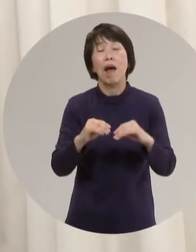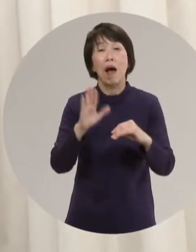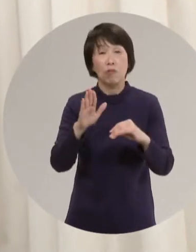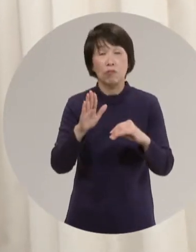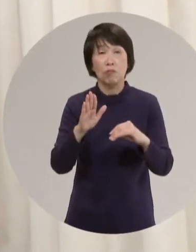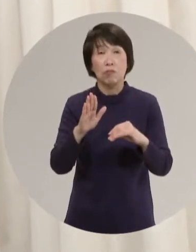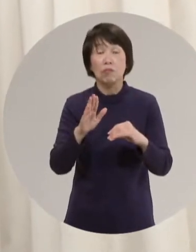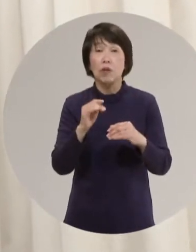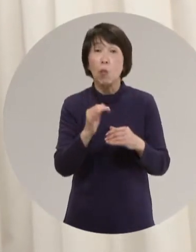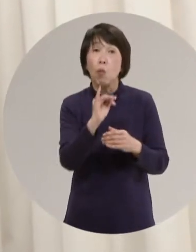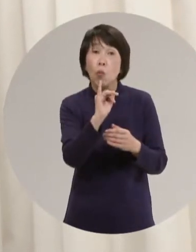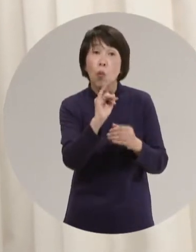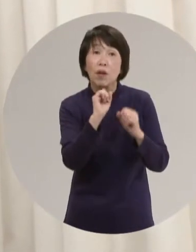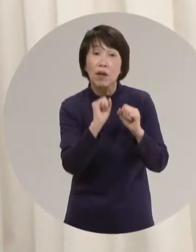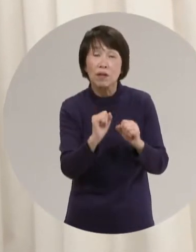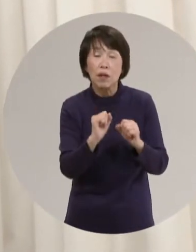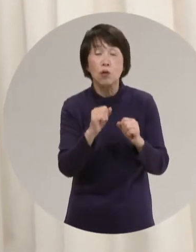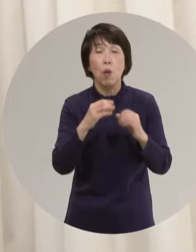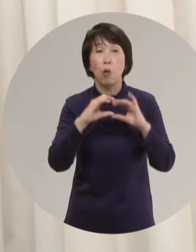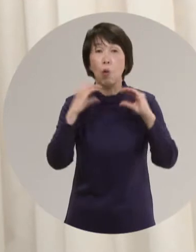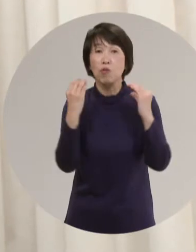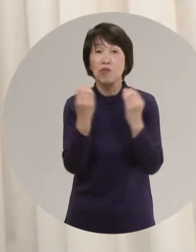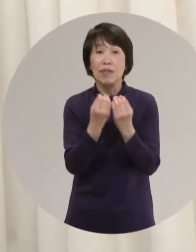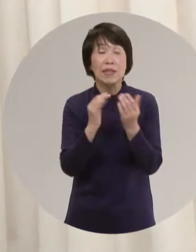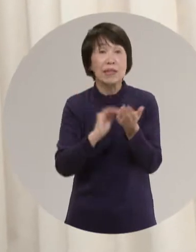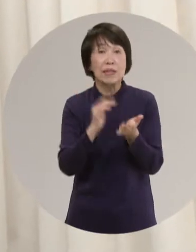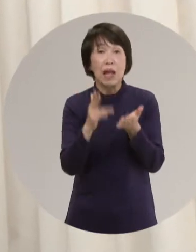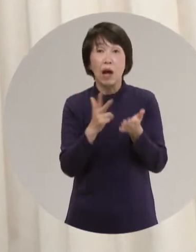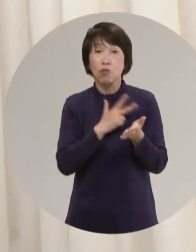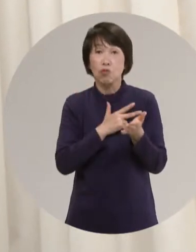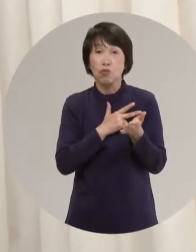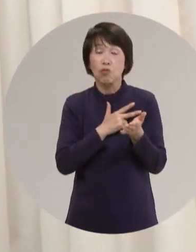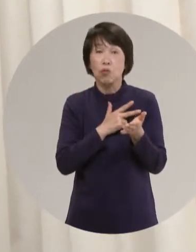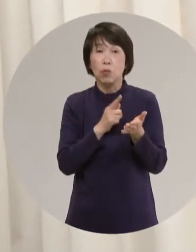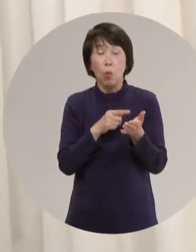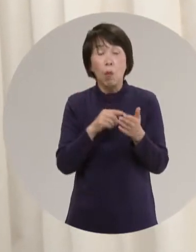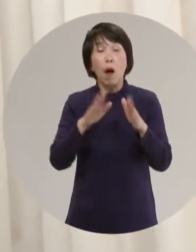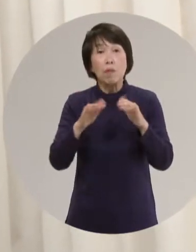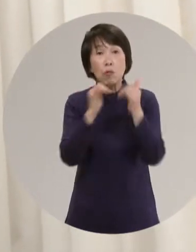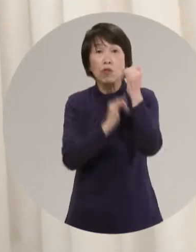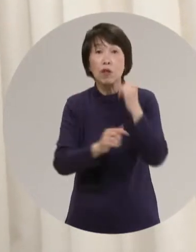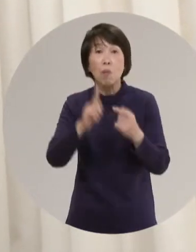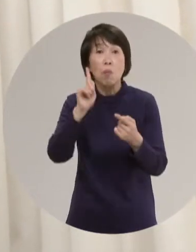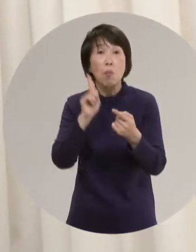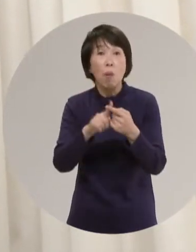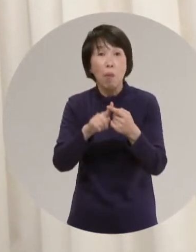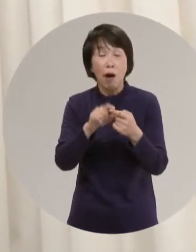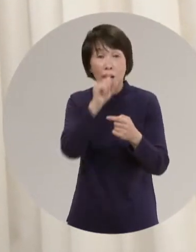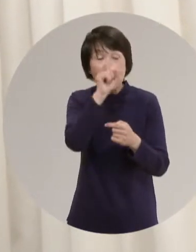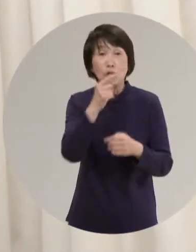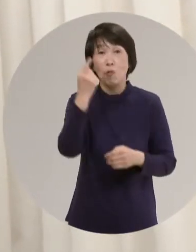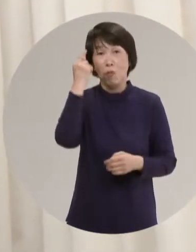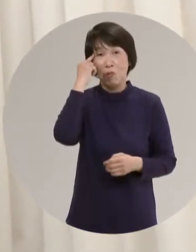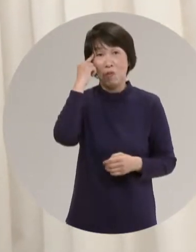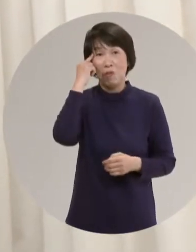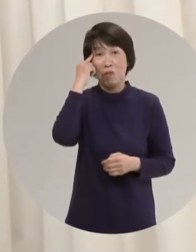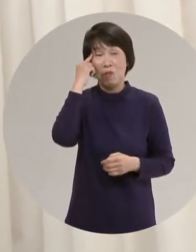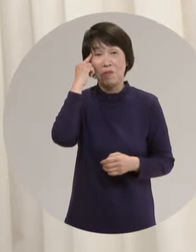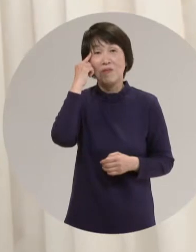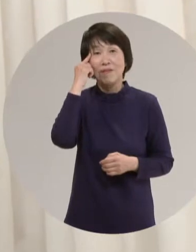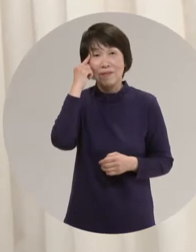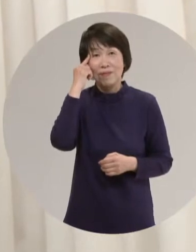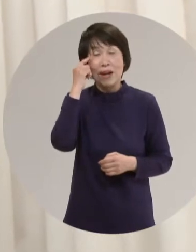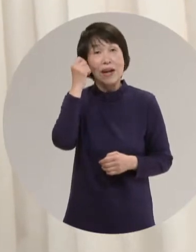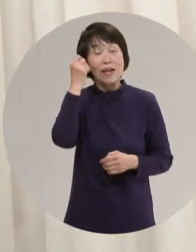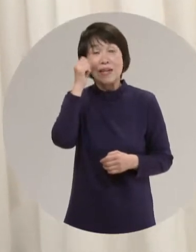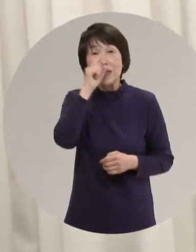コミュニティナースっていう今時代にめっちゃ合ってる、あの特徴があるんで、すごくうまくいくのかなと思って